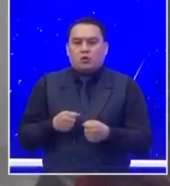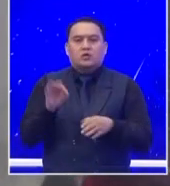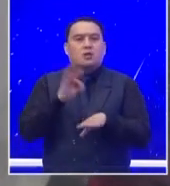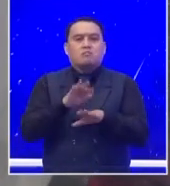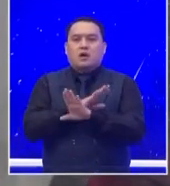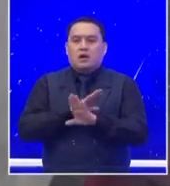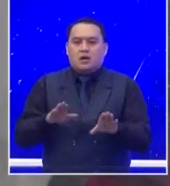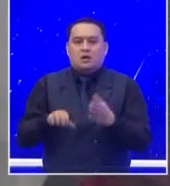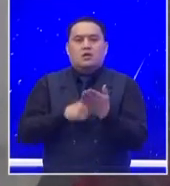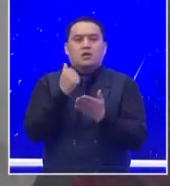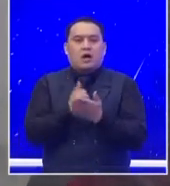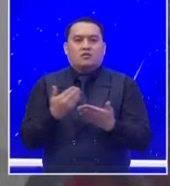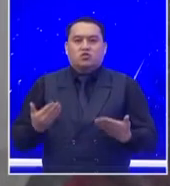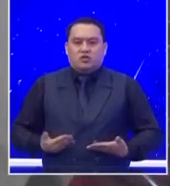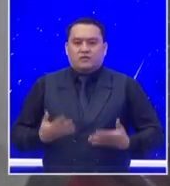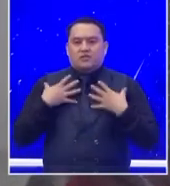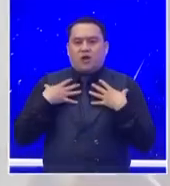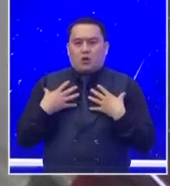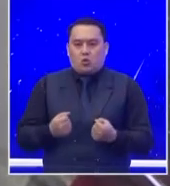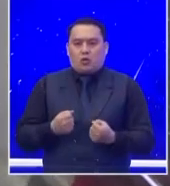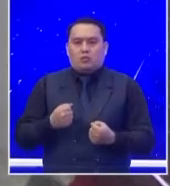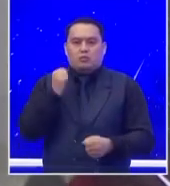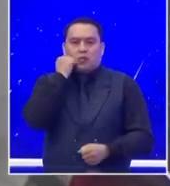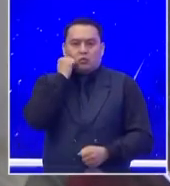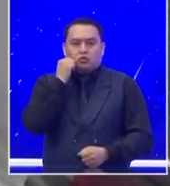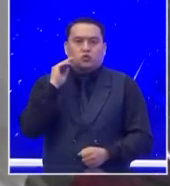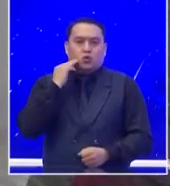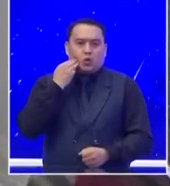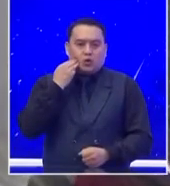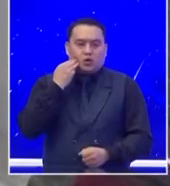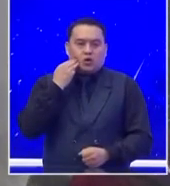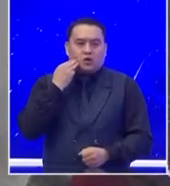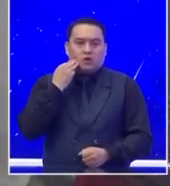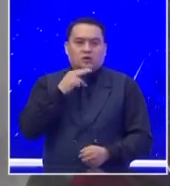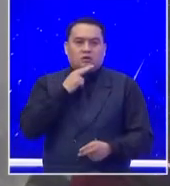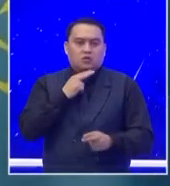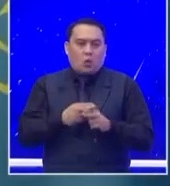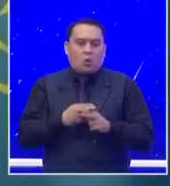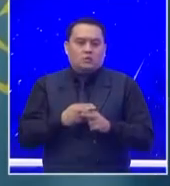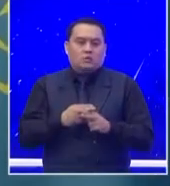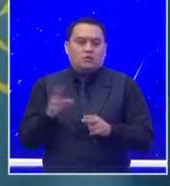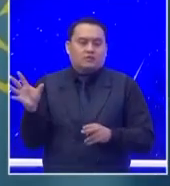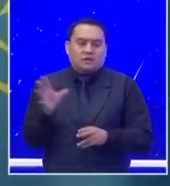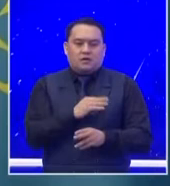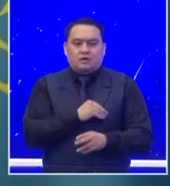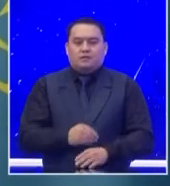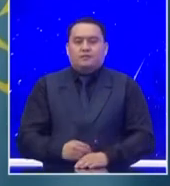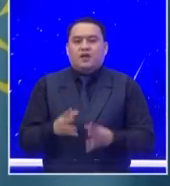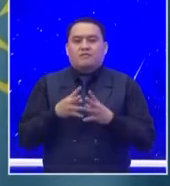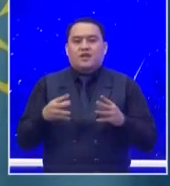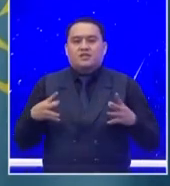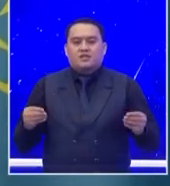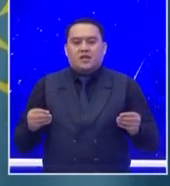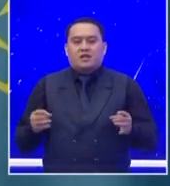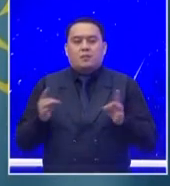болели. Самое главное, чтобы были все живы, здоровы. Бабушки, тети, сестры, все. В преддверии весеннего